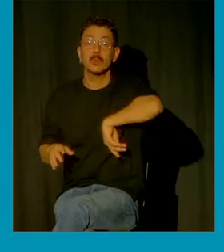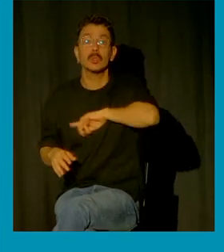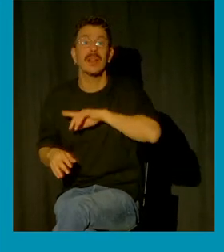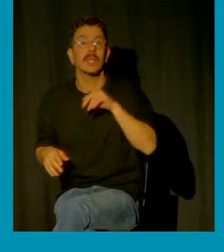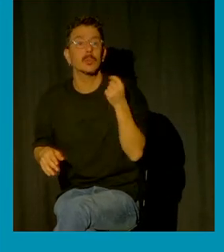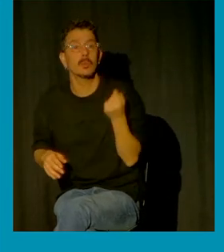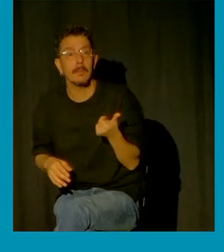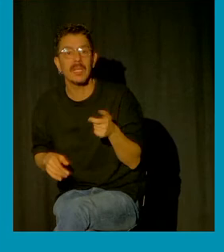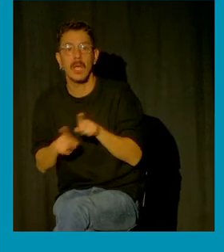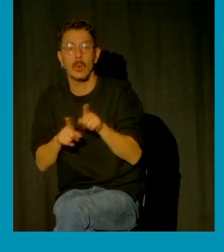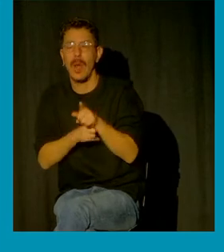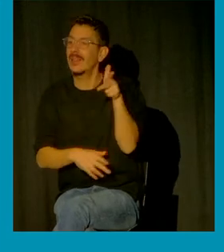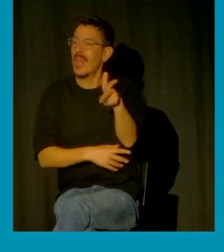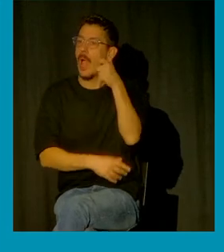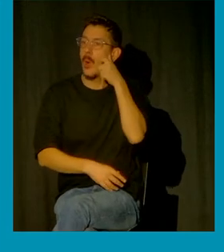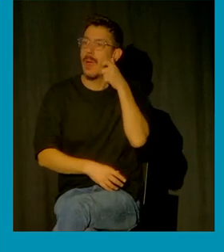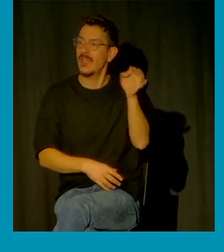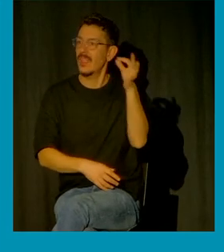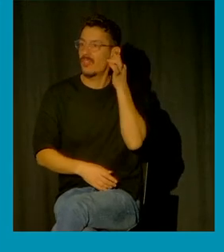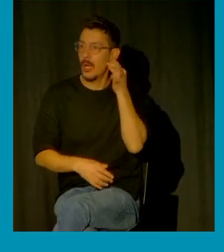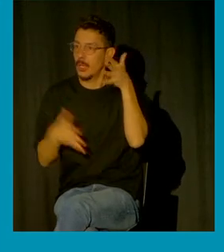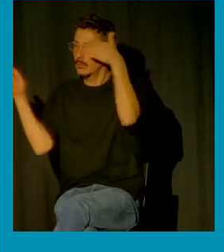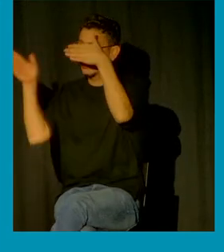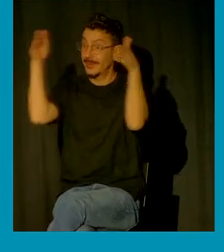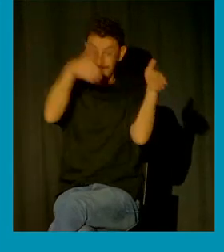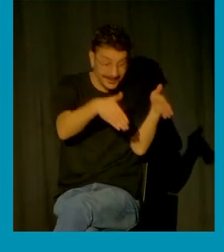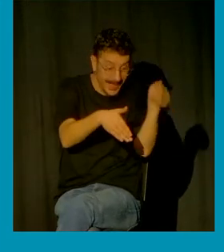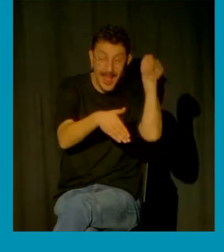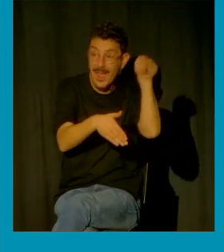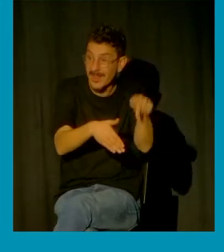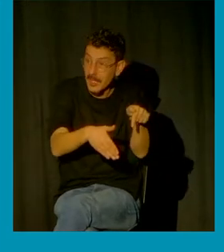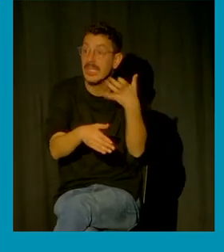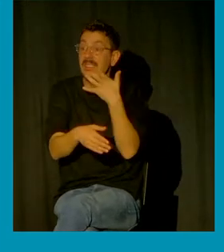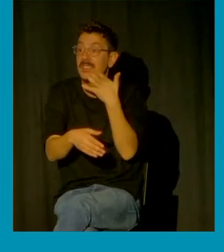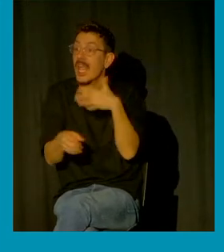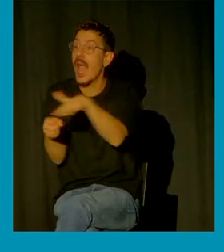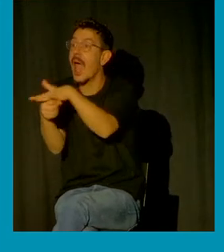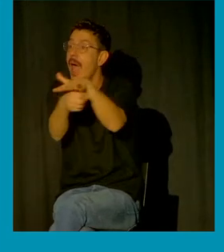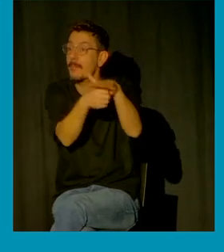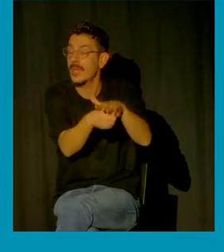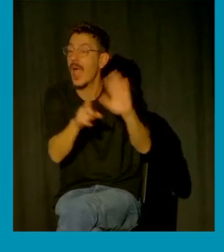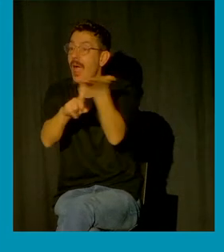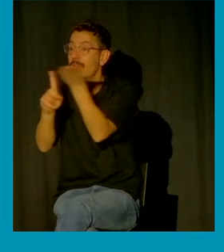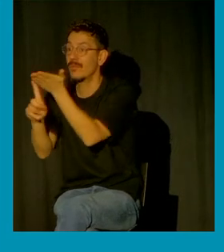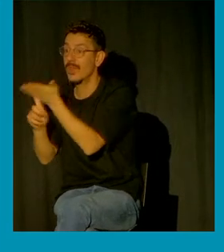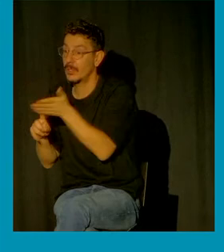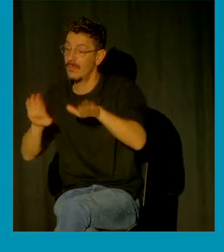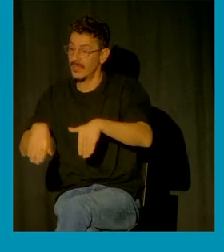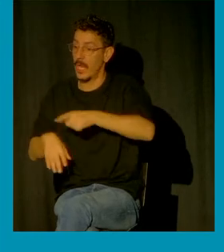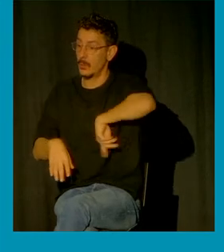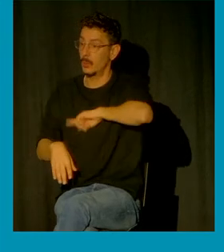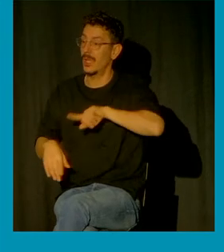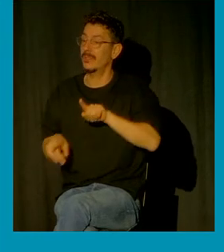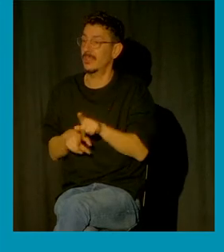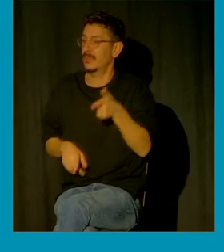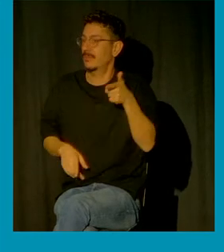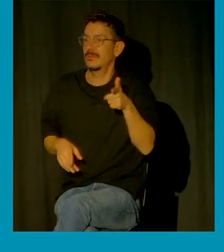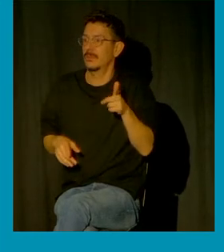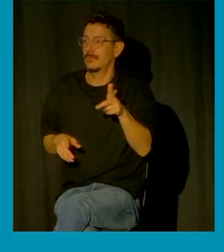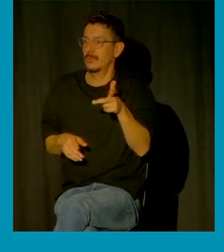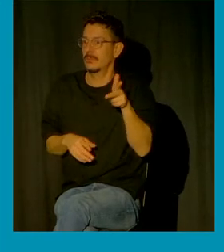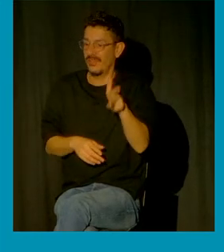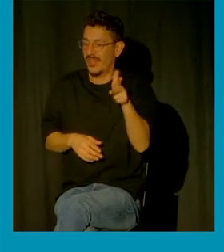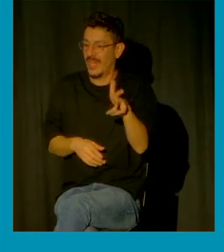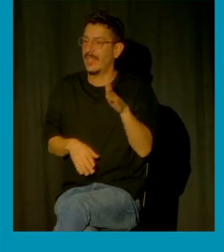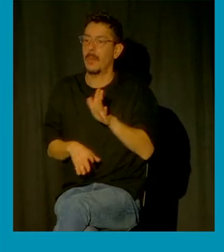humans i les dones té a veure que les violències sexuals quan afecten tots els àmbits estan vulnerant el nostre dret a l'educació el nostre dret a la participació